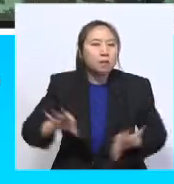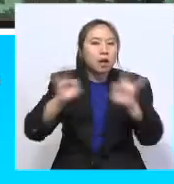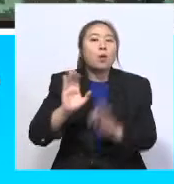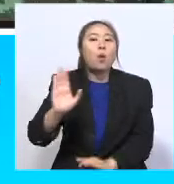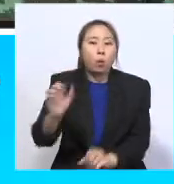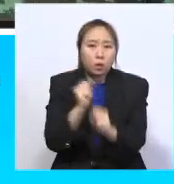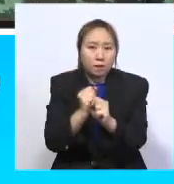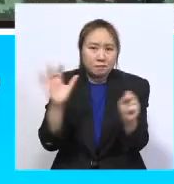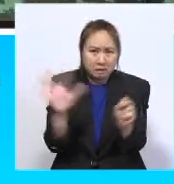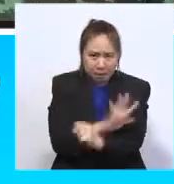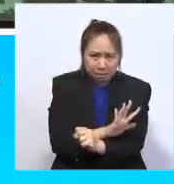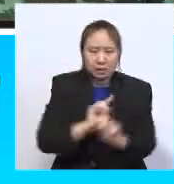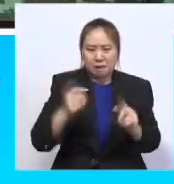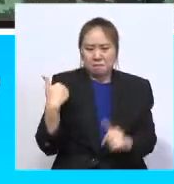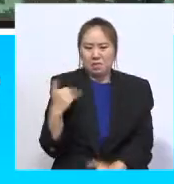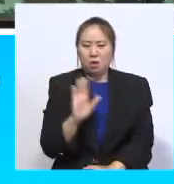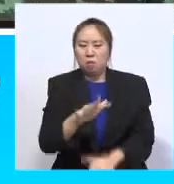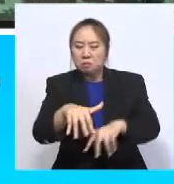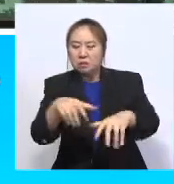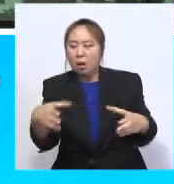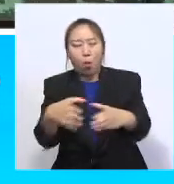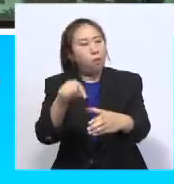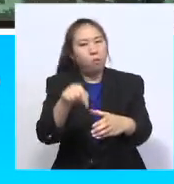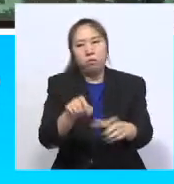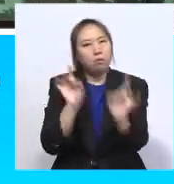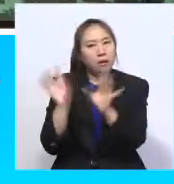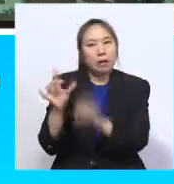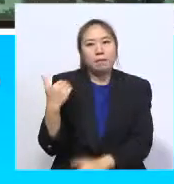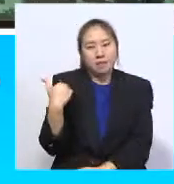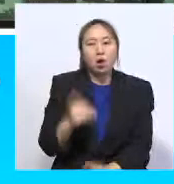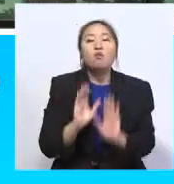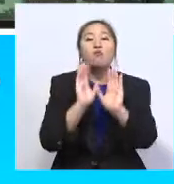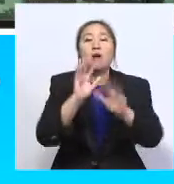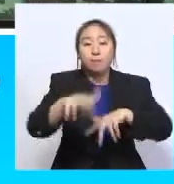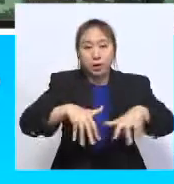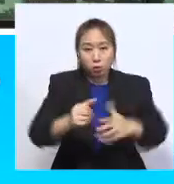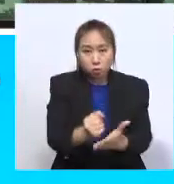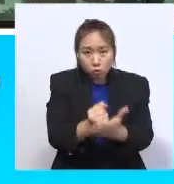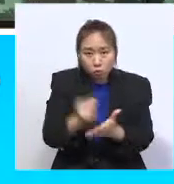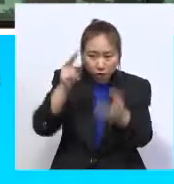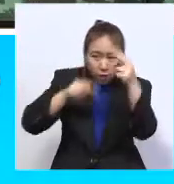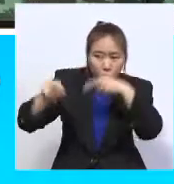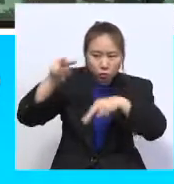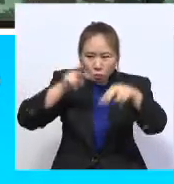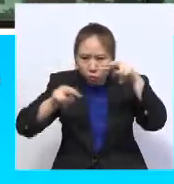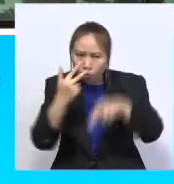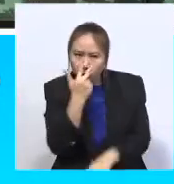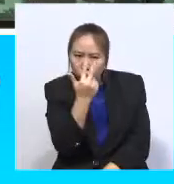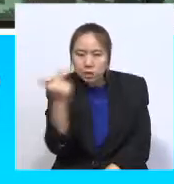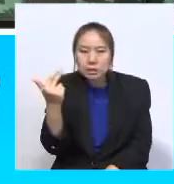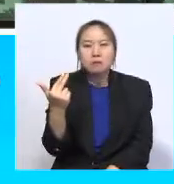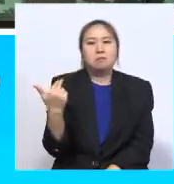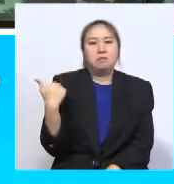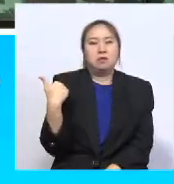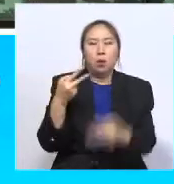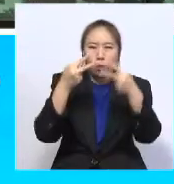แต่ในขณะเดียวกันก็มีคนบางกลุ่มที่พยายามมาทำลายบรรยากาศก็อยากจะฝากให้พี่น้องประชาชนช่วยกันสอดส่องดูแลนะครับโดยเฉพาะในเรื่องของการพยายาม